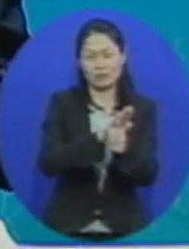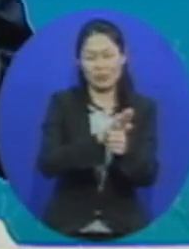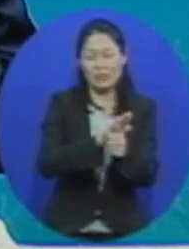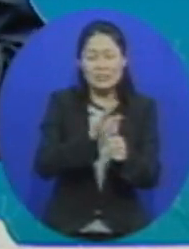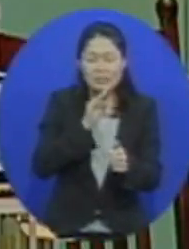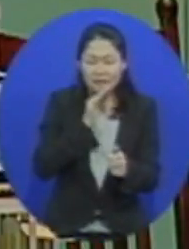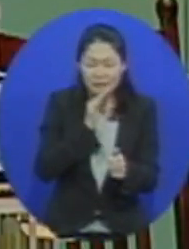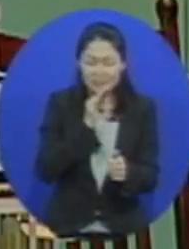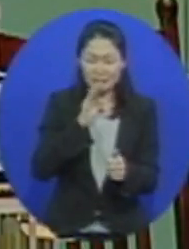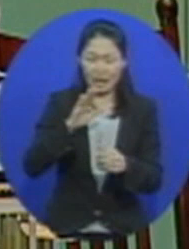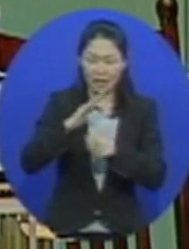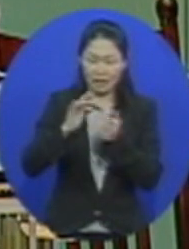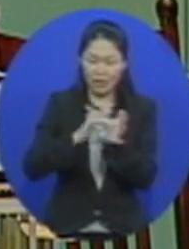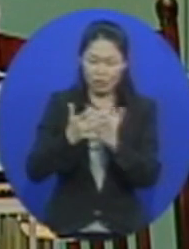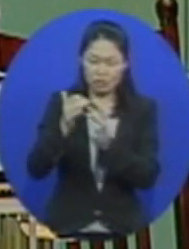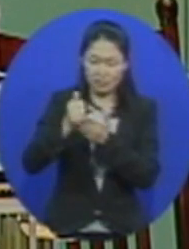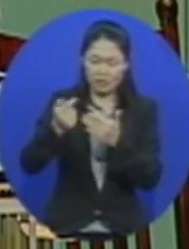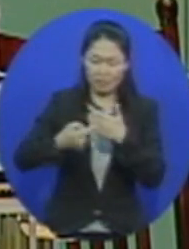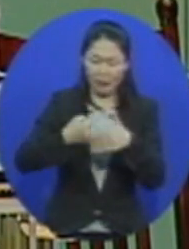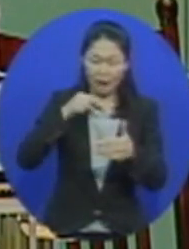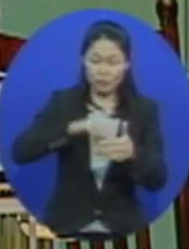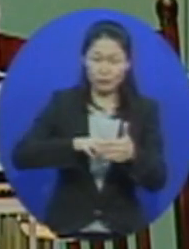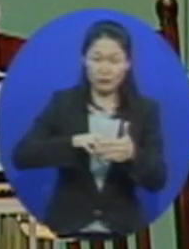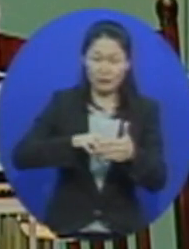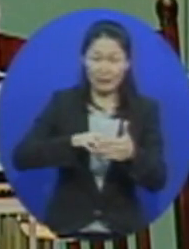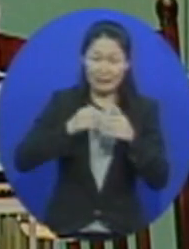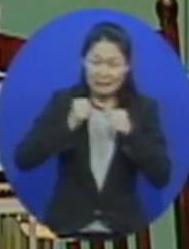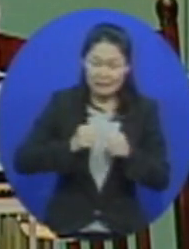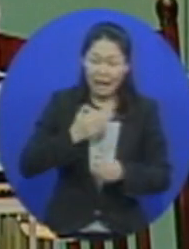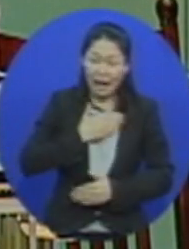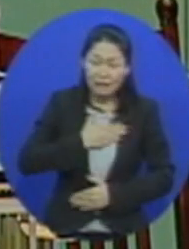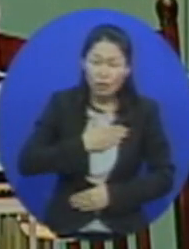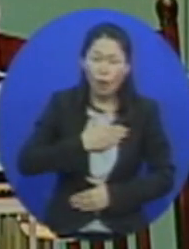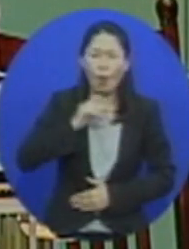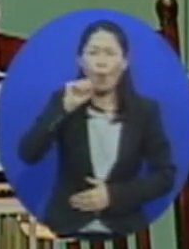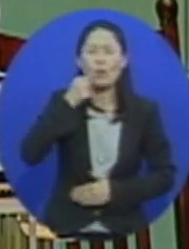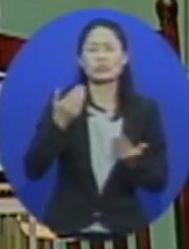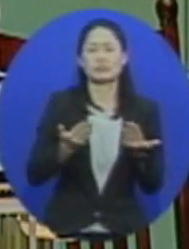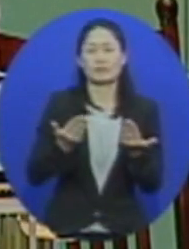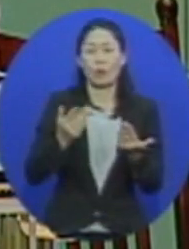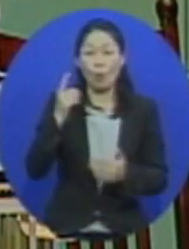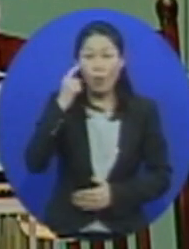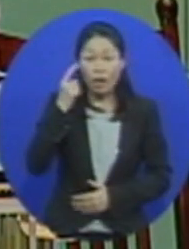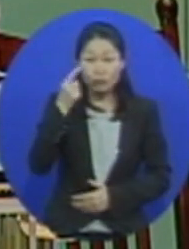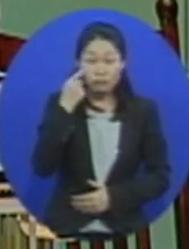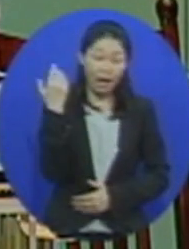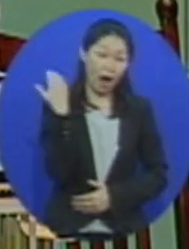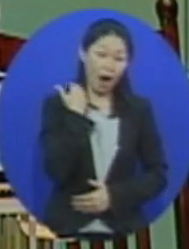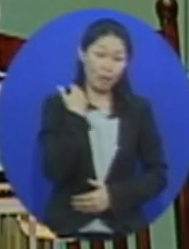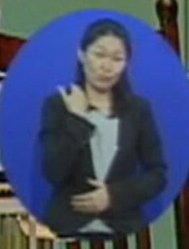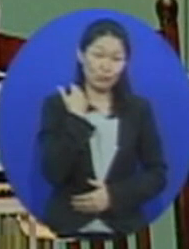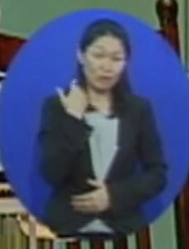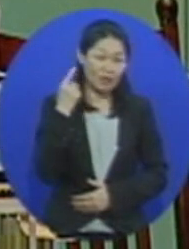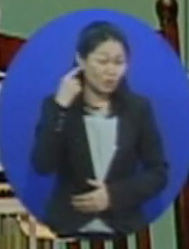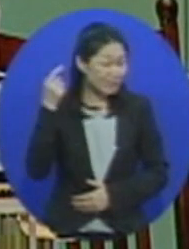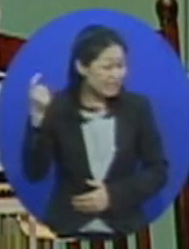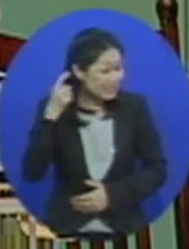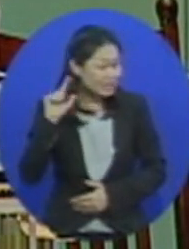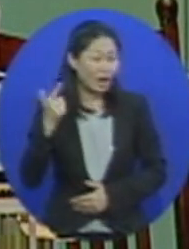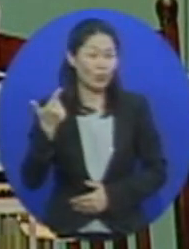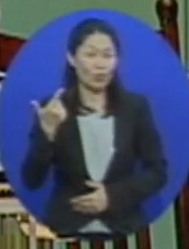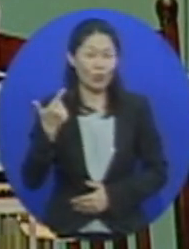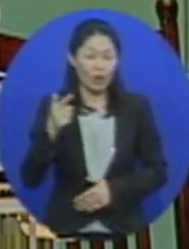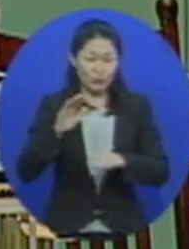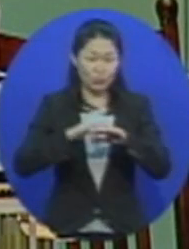사실 예수님이 내 마음의 계신 것을 알기는 정말 어려운 일이에요 왜 눈에 보이지도 않고 귀에 들리지도